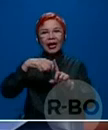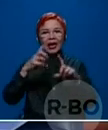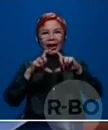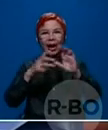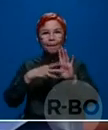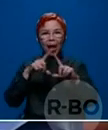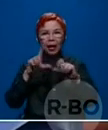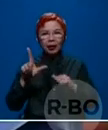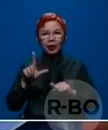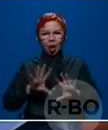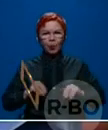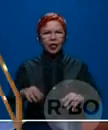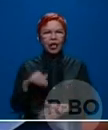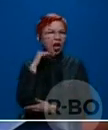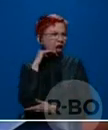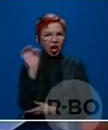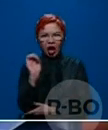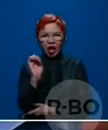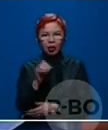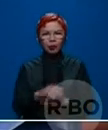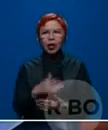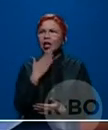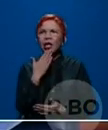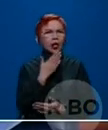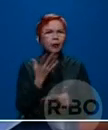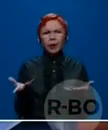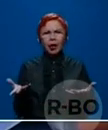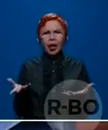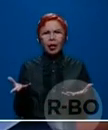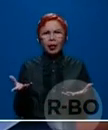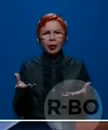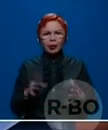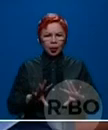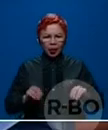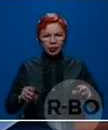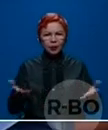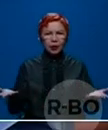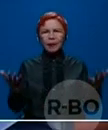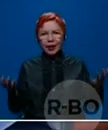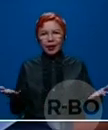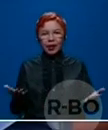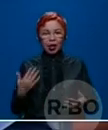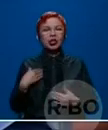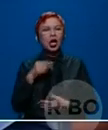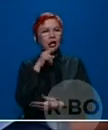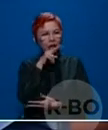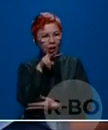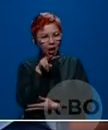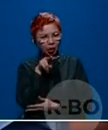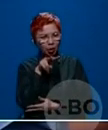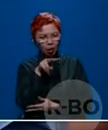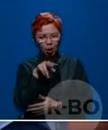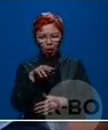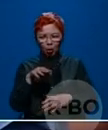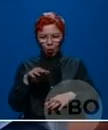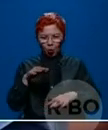pekerjaan mereka tidak ada dan Mereka bertanya bahwa Bagaimana dengan bekerja ini terus Kemudian saya melihat ada setumpuk